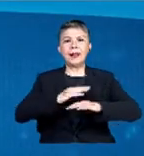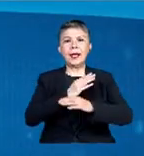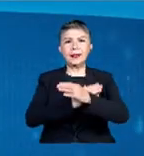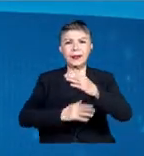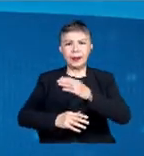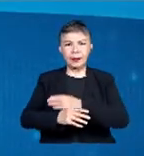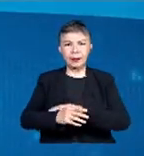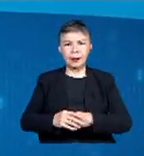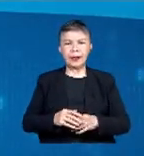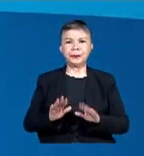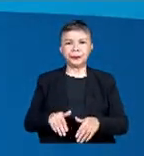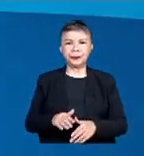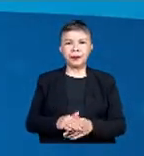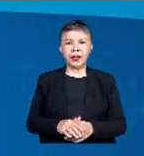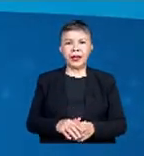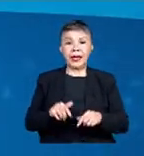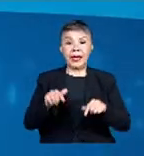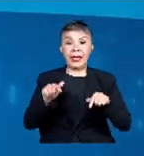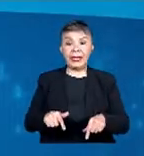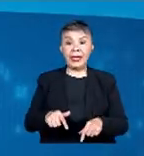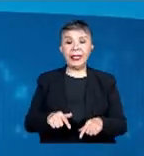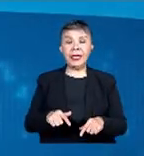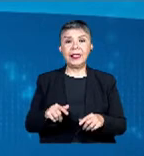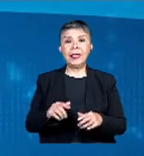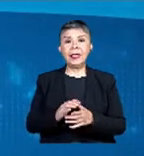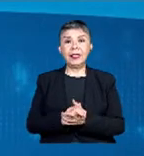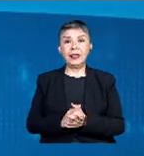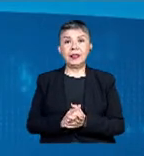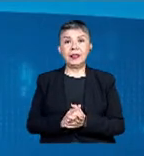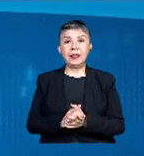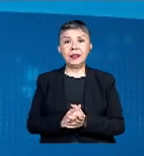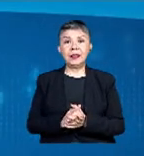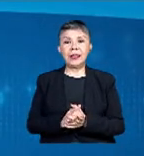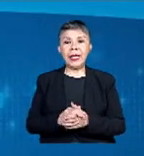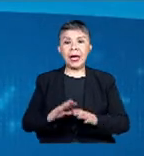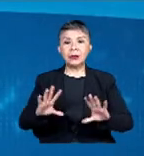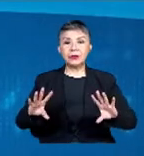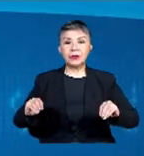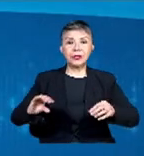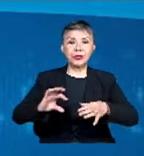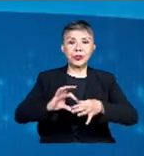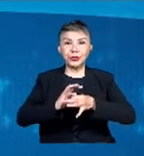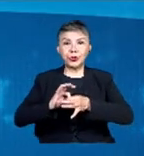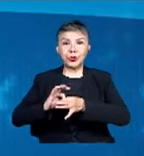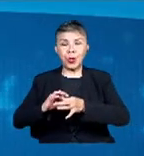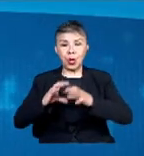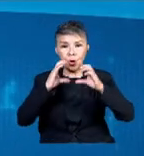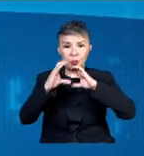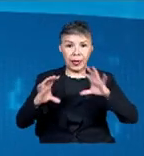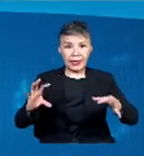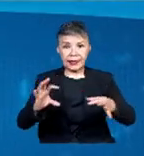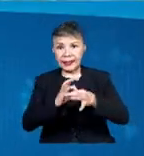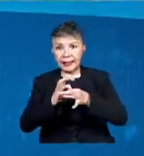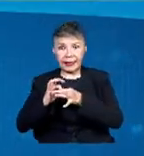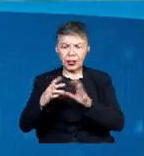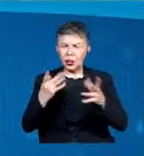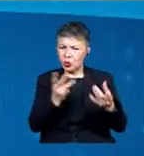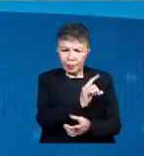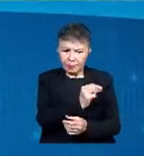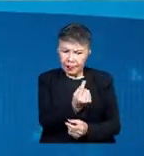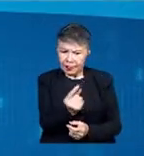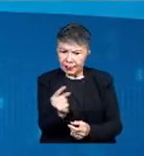disabilitas. Dan sekali lagi, ini adalah bentuk harmonisasi, komunikasi dari